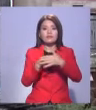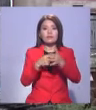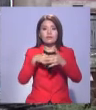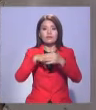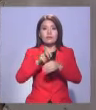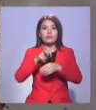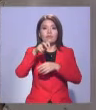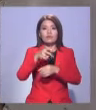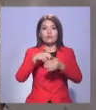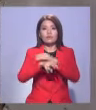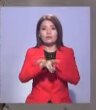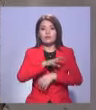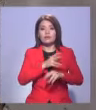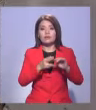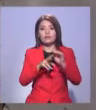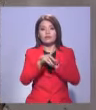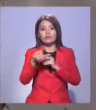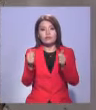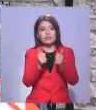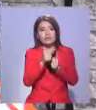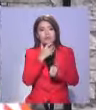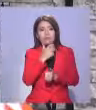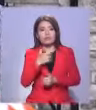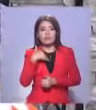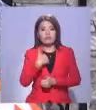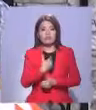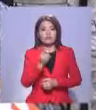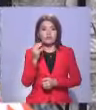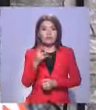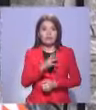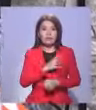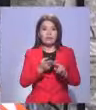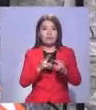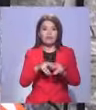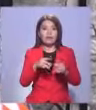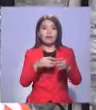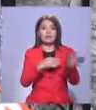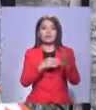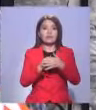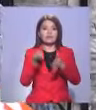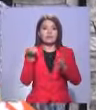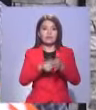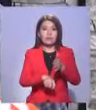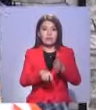Бұл оқиға жергілікті тұрғындардың төбе шашын тік тұрғызды. Есік жабық дейді, терезеден түсіп,